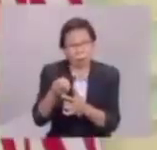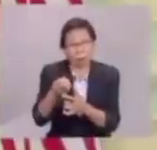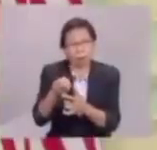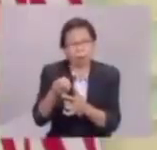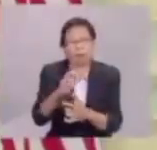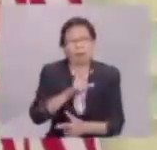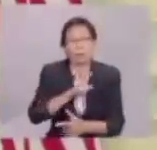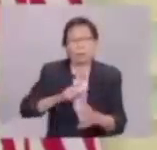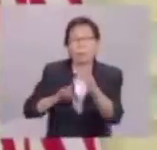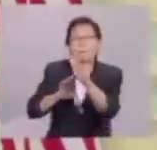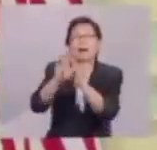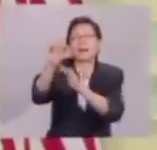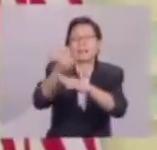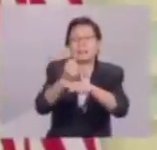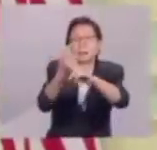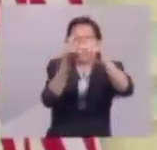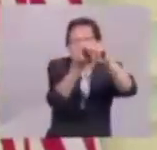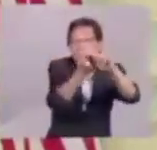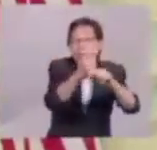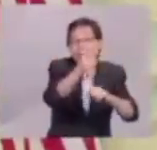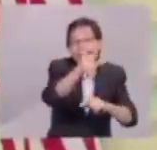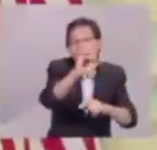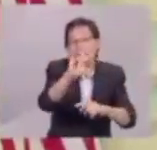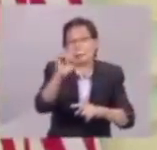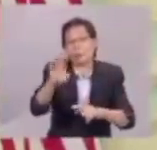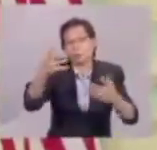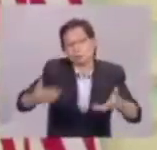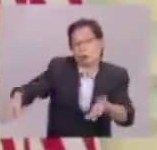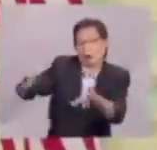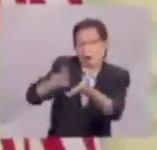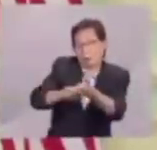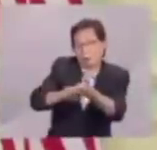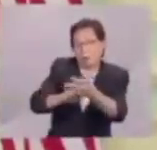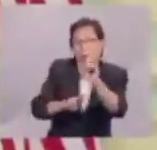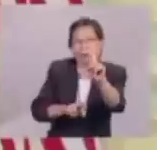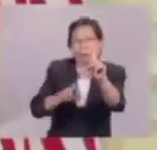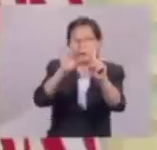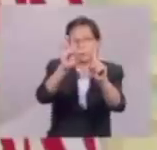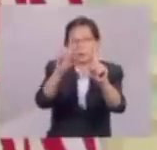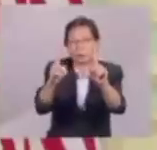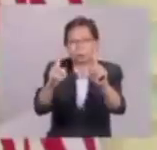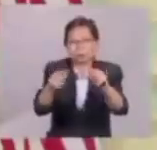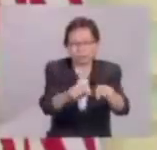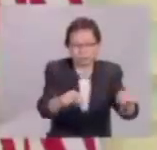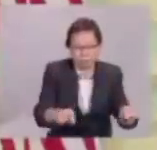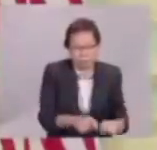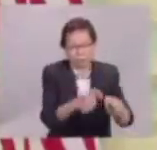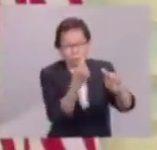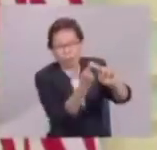Lembaga Pembangunan Industri Pembinaan telah melaporkan sebanyak 191 tapak